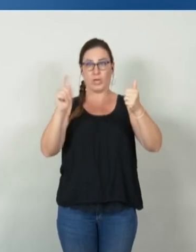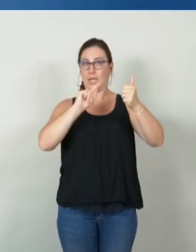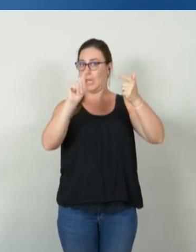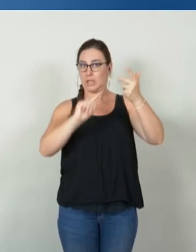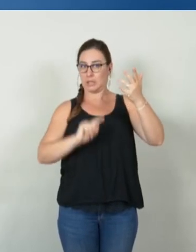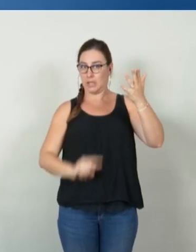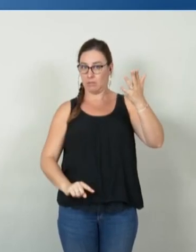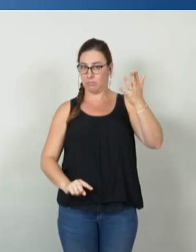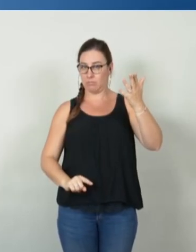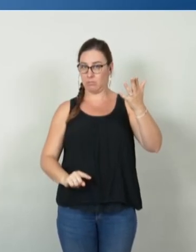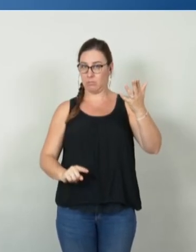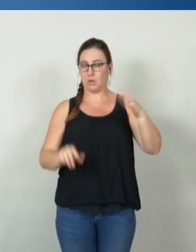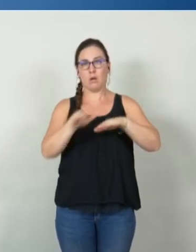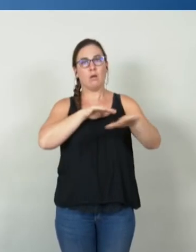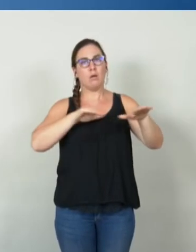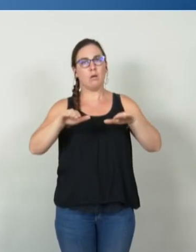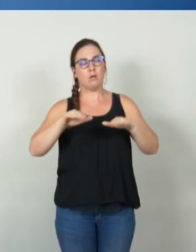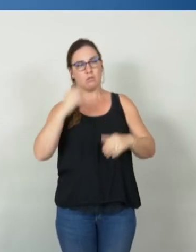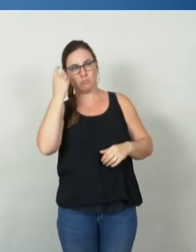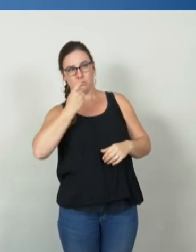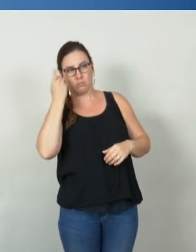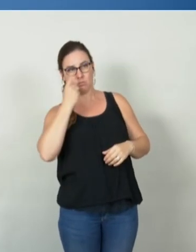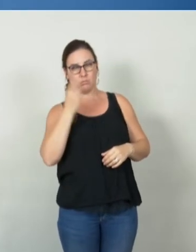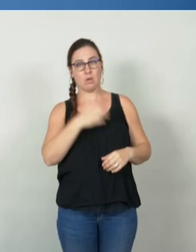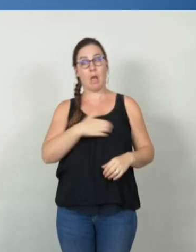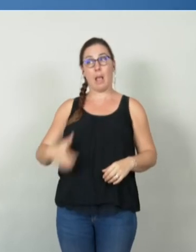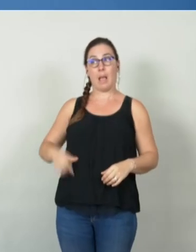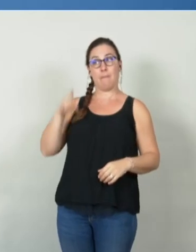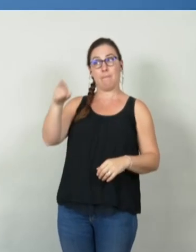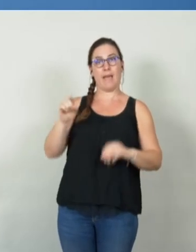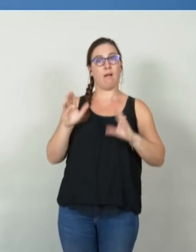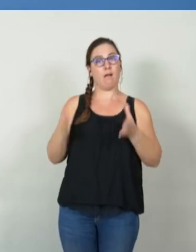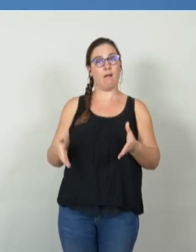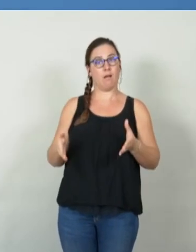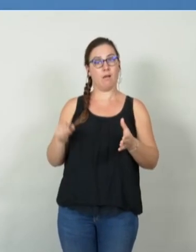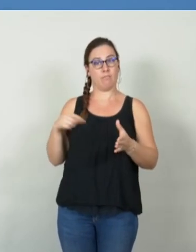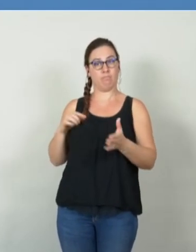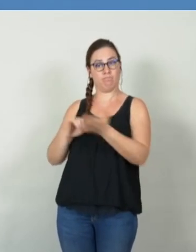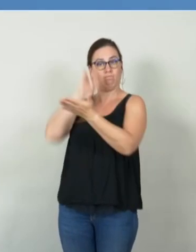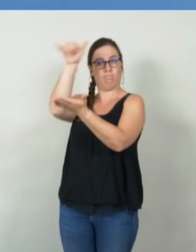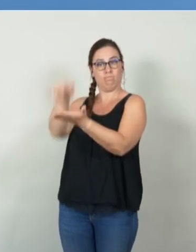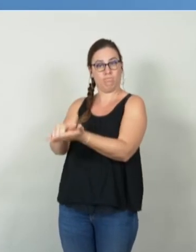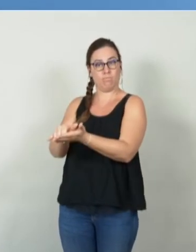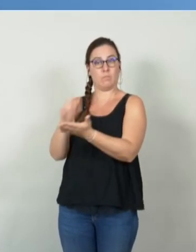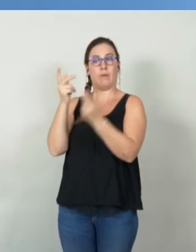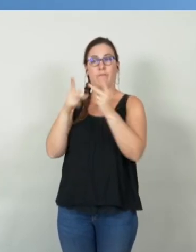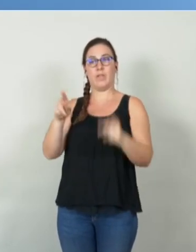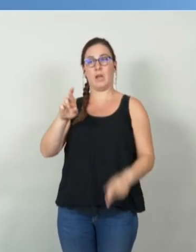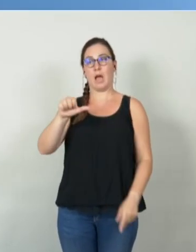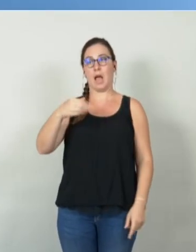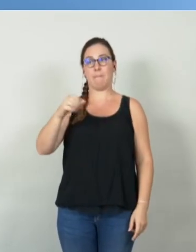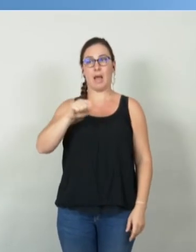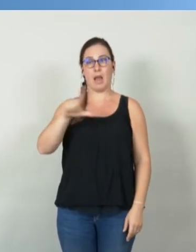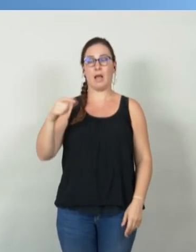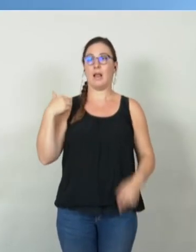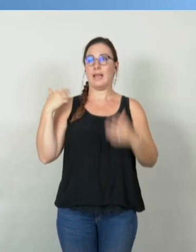on ne peut que se questionner sur les récents choix du maire quant à sa visite à Ramallah les 7 du 7 au 9 mai